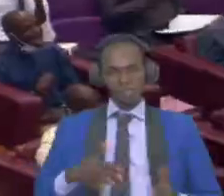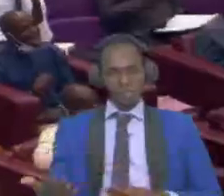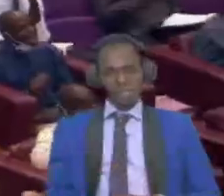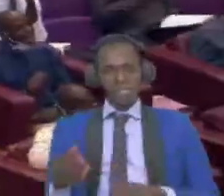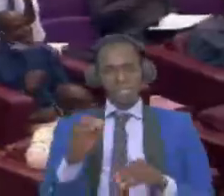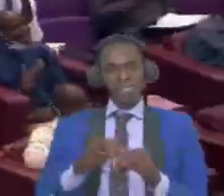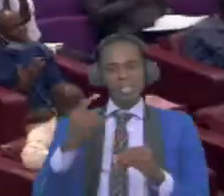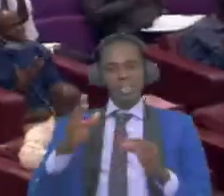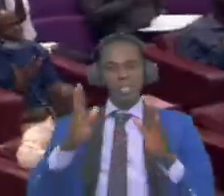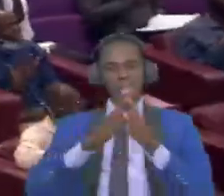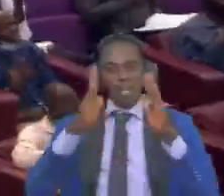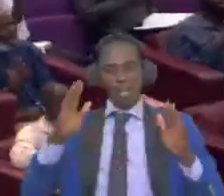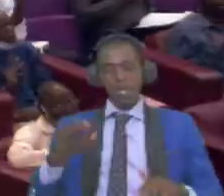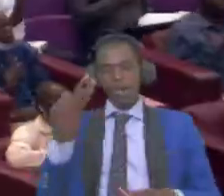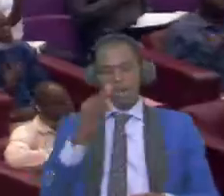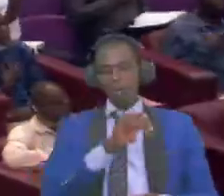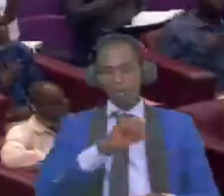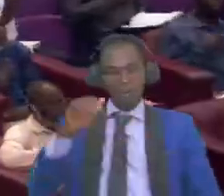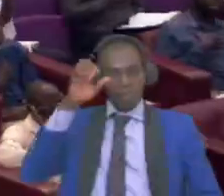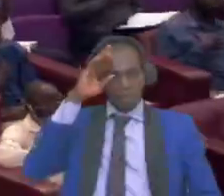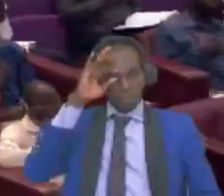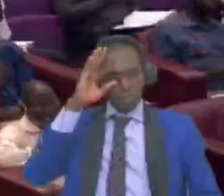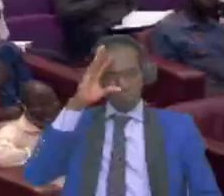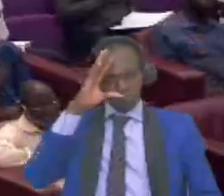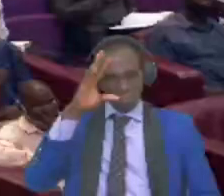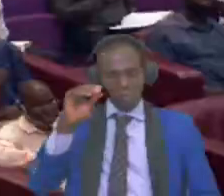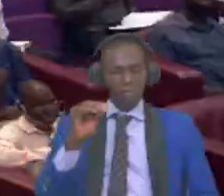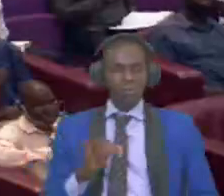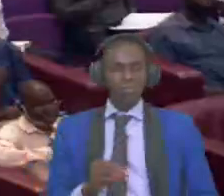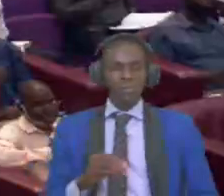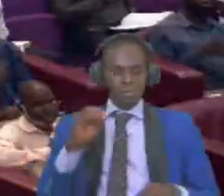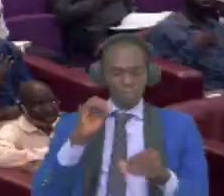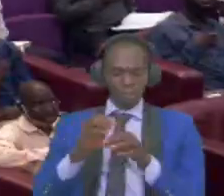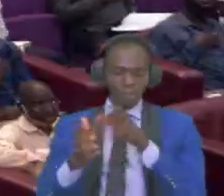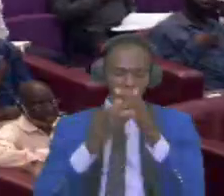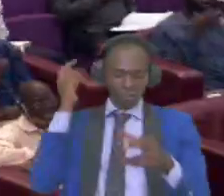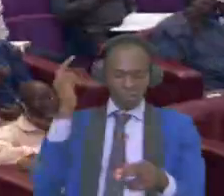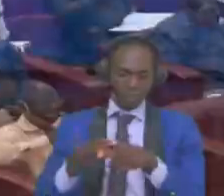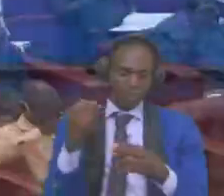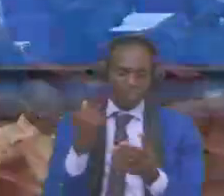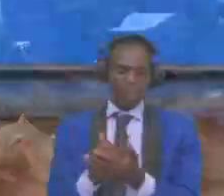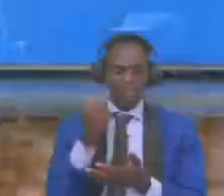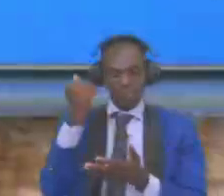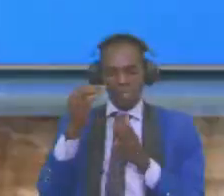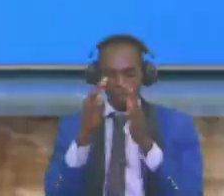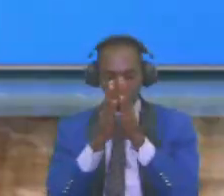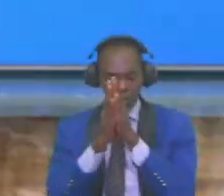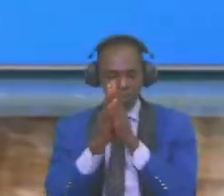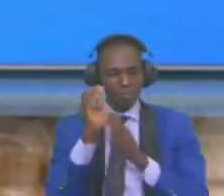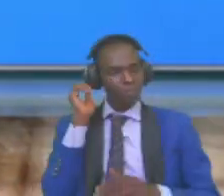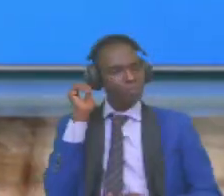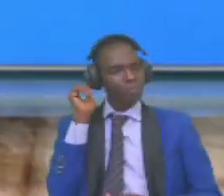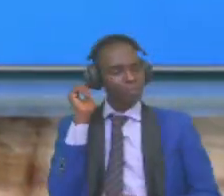pas dans la maison d'un féticheur que je le dise à pourvoir nom de jésus christ